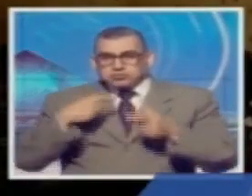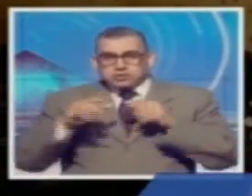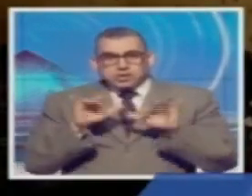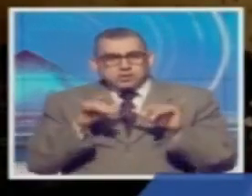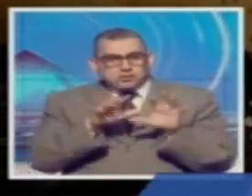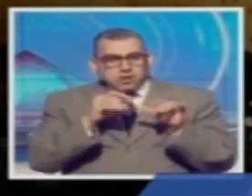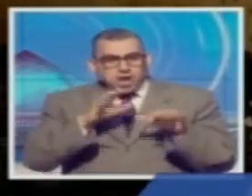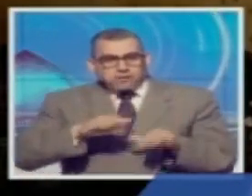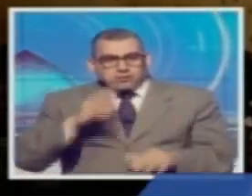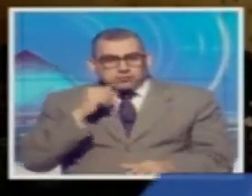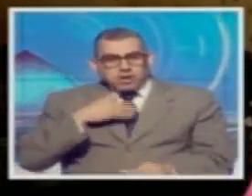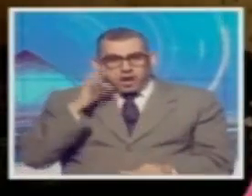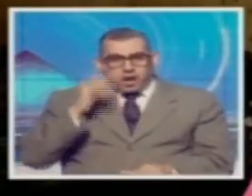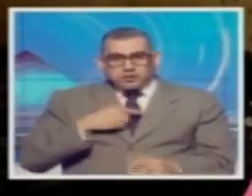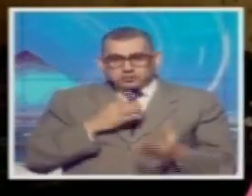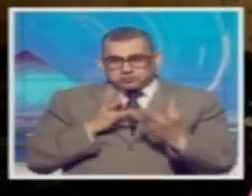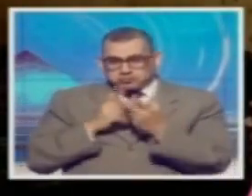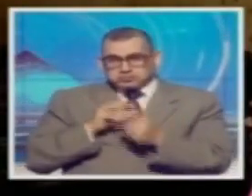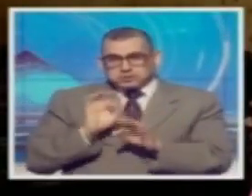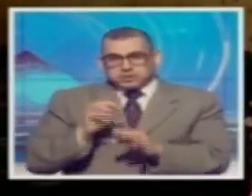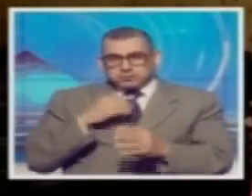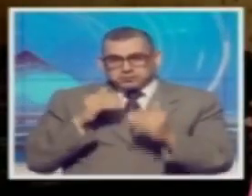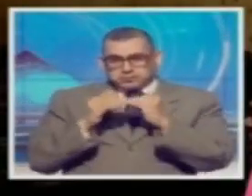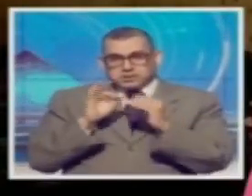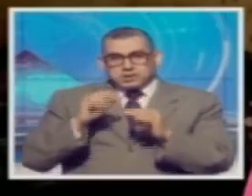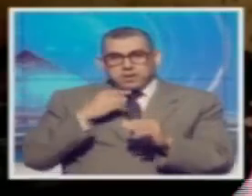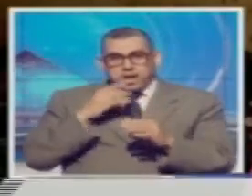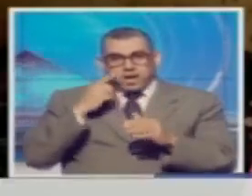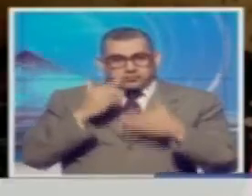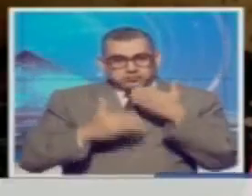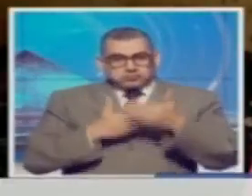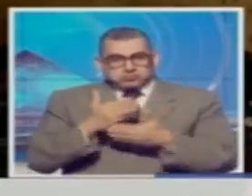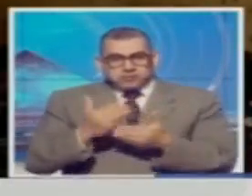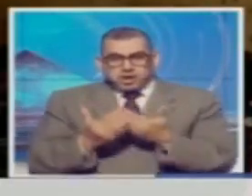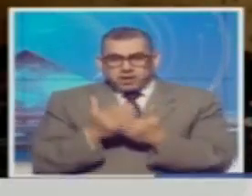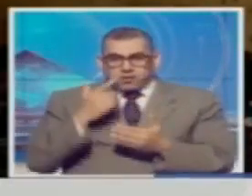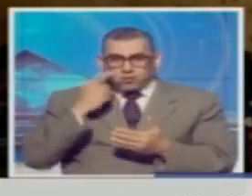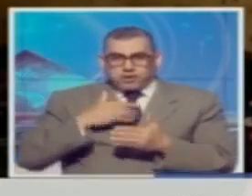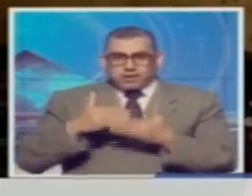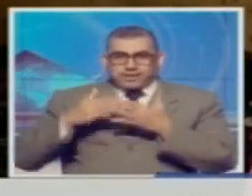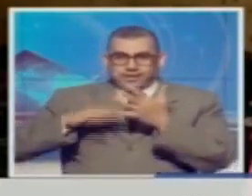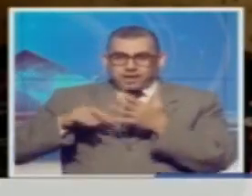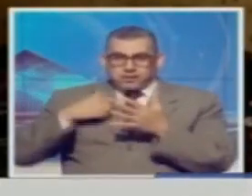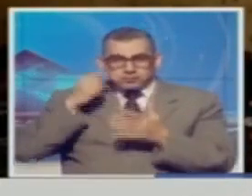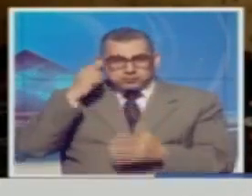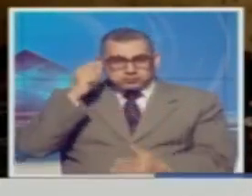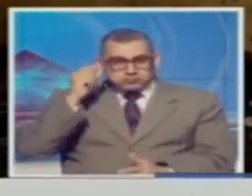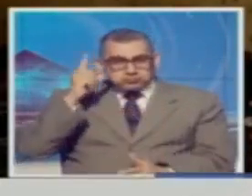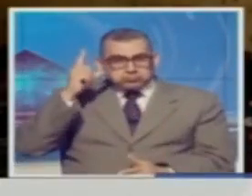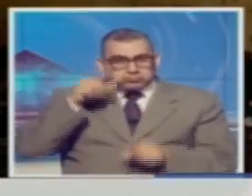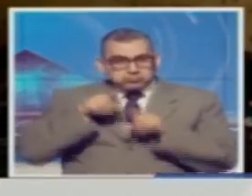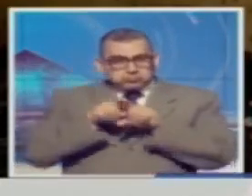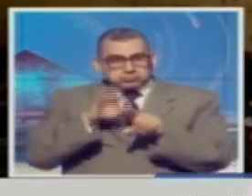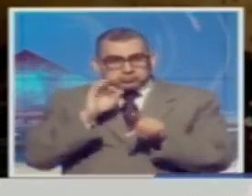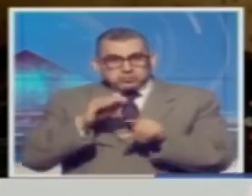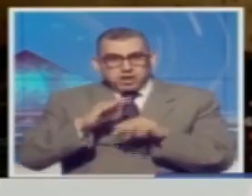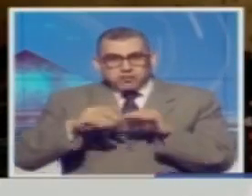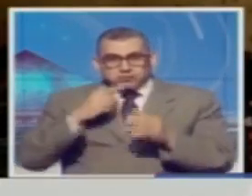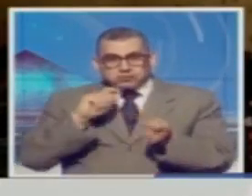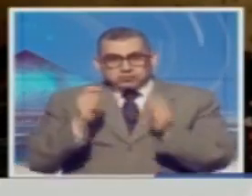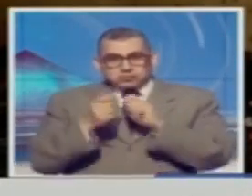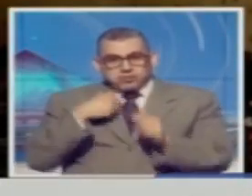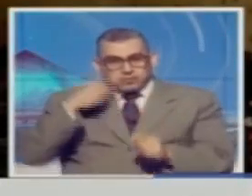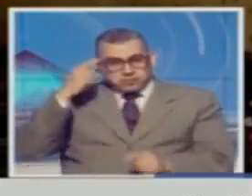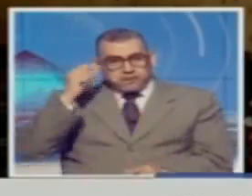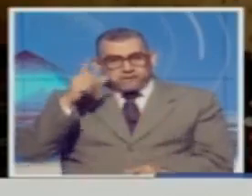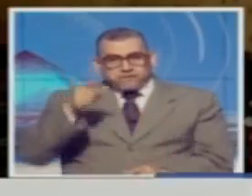كله، واحنا لازم نواكب العصر، احنا لازم ان احنا نبقى على كمان مهاراتنا العقلية بما يتناسب مع العصر. احنا اوريدي المهارة